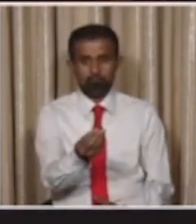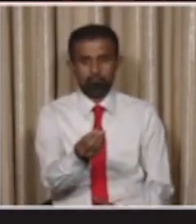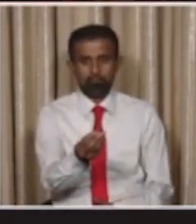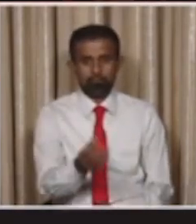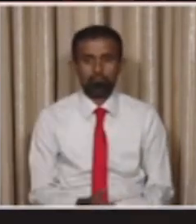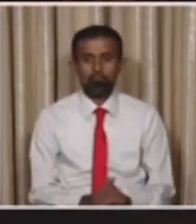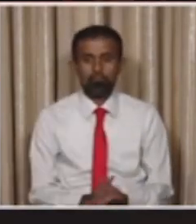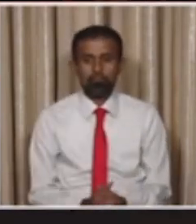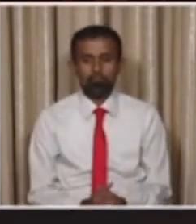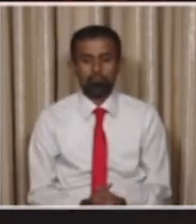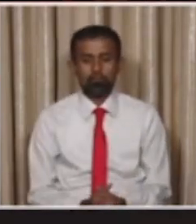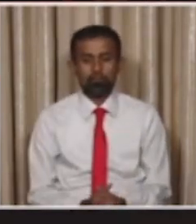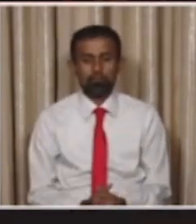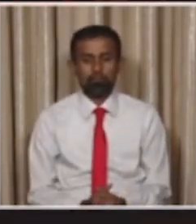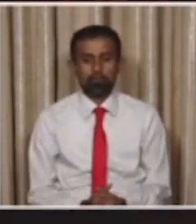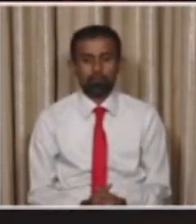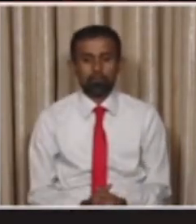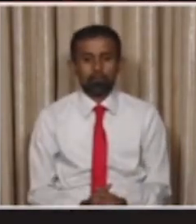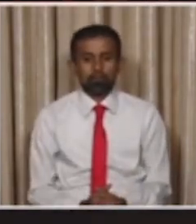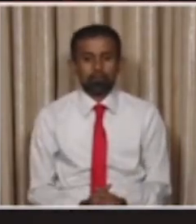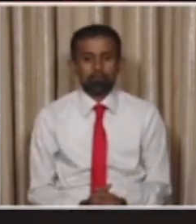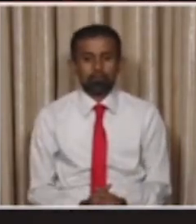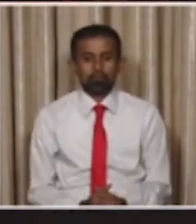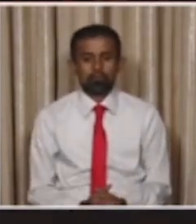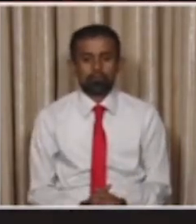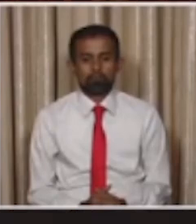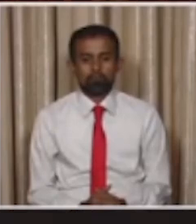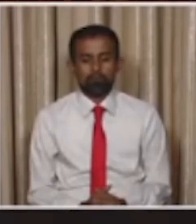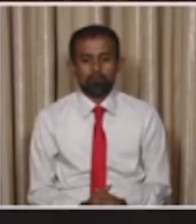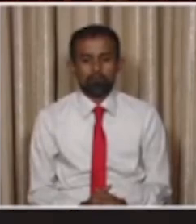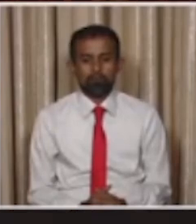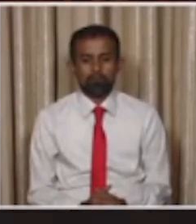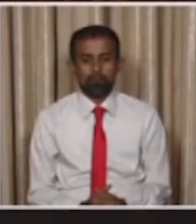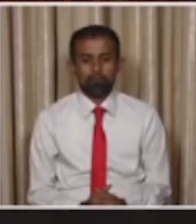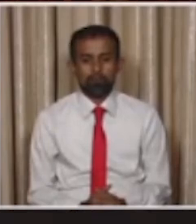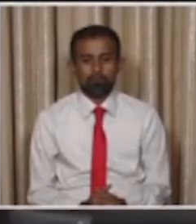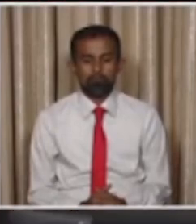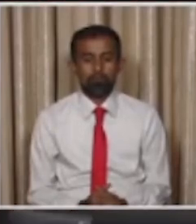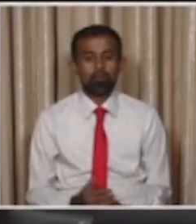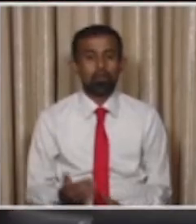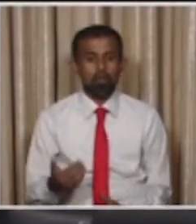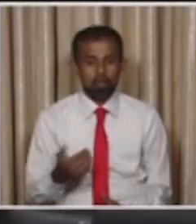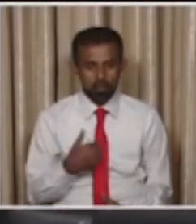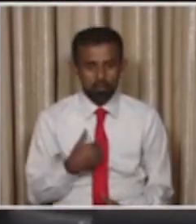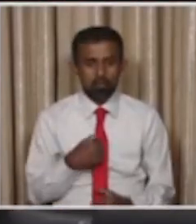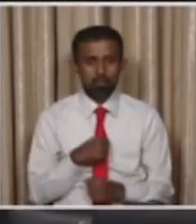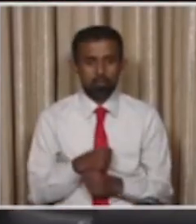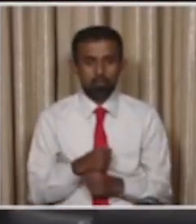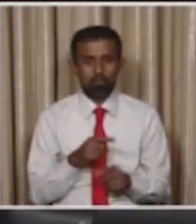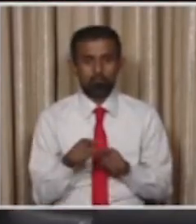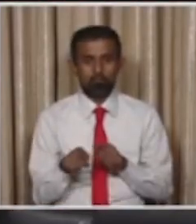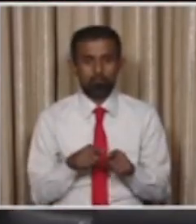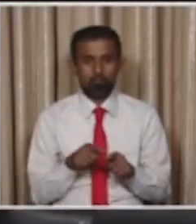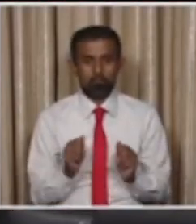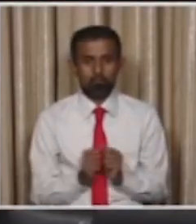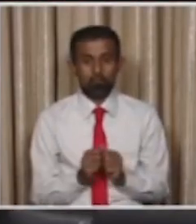කරමු. ඒ මොකද්ද? ඔව් නායකතුමනි අපි රජයක් විදිහට මේ